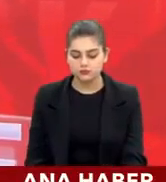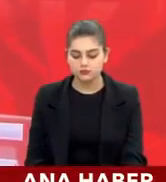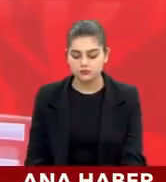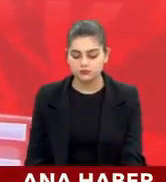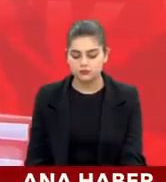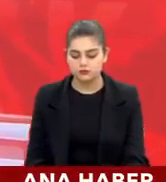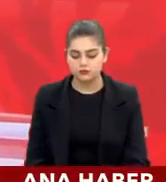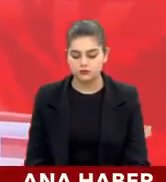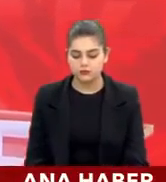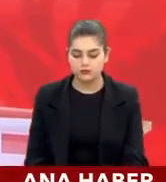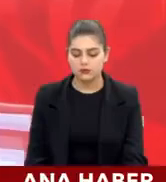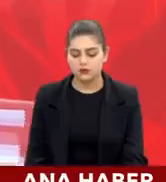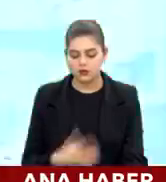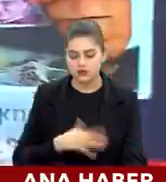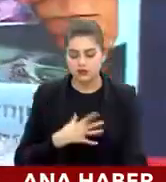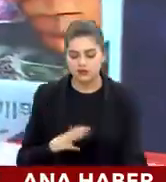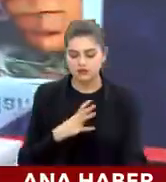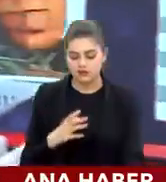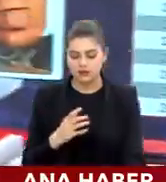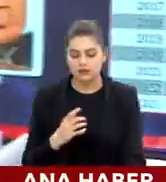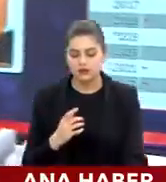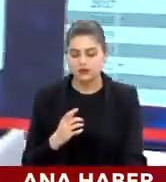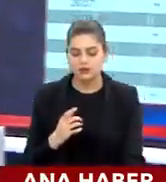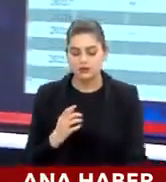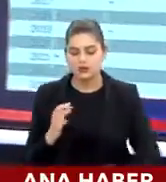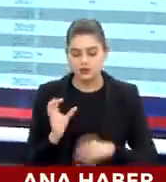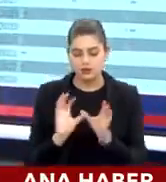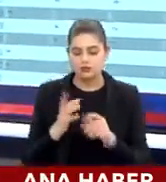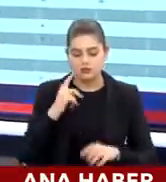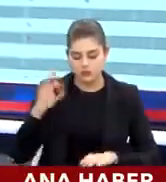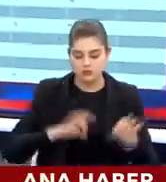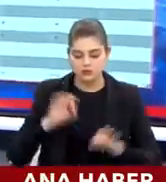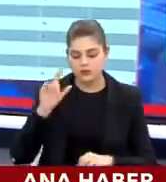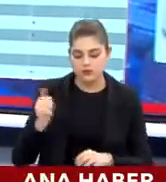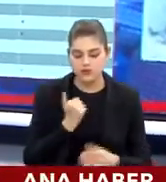E emekçilerin de talebi var sendikaların da talebi var bir